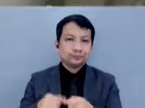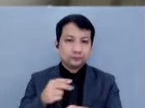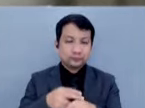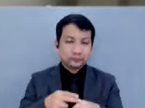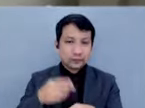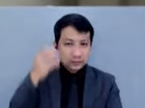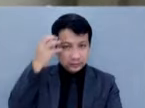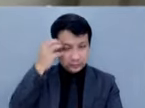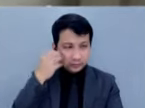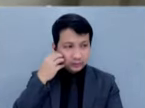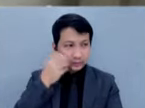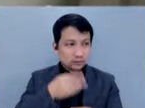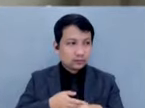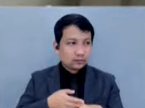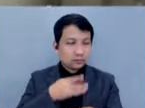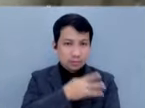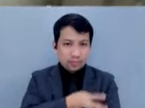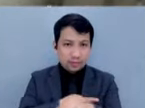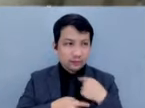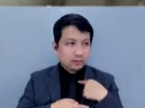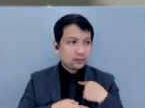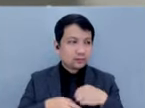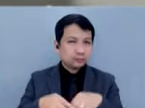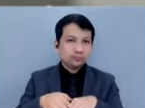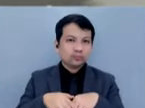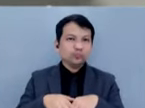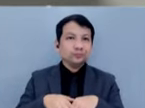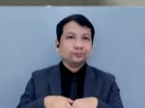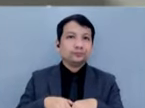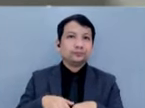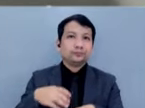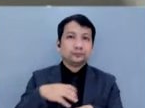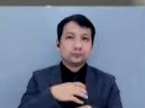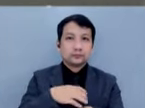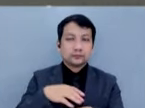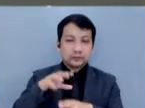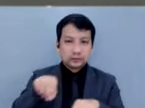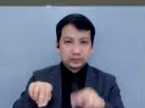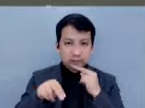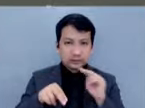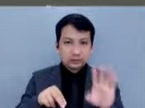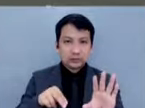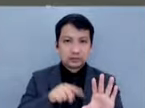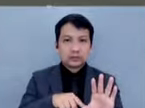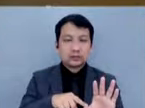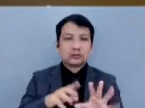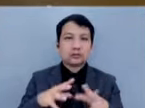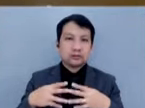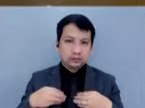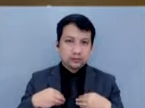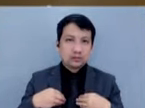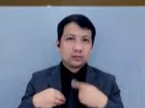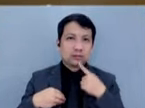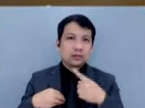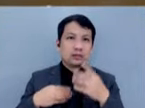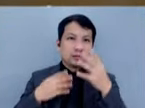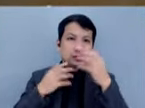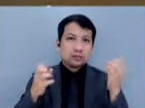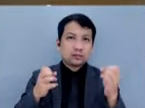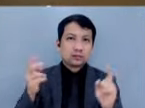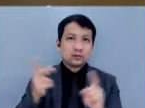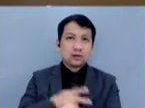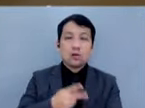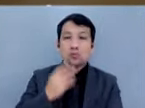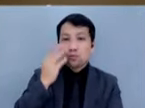ang inabot ng Taiwanese na tumangging humarap sa kamera. Sa panayam ng News 5, inamin ng suspect na nagalit siya sa biktima dahil